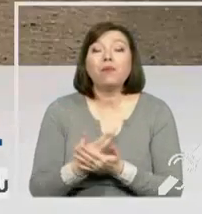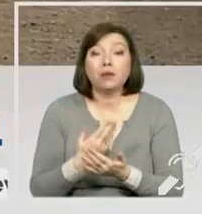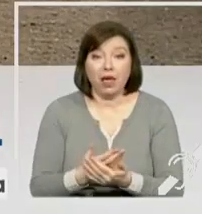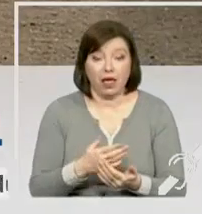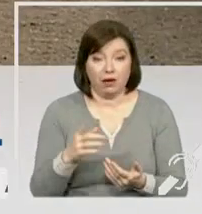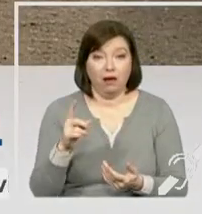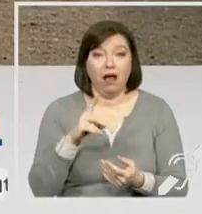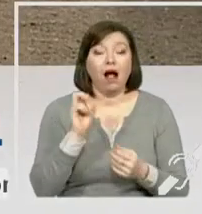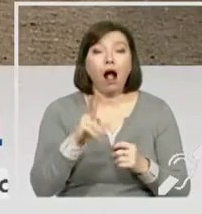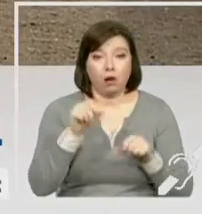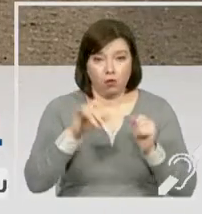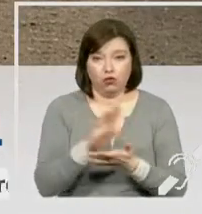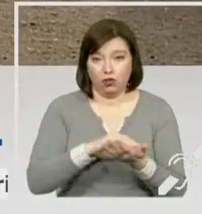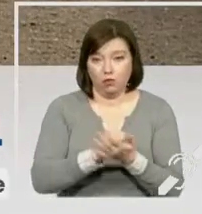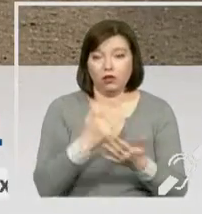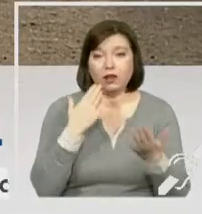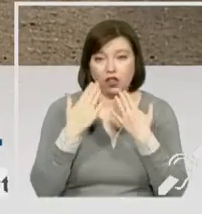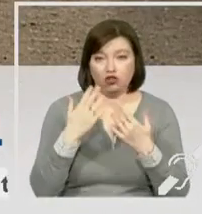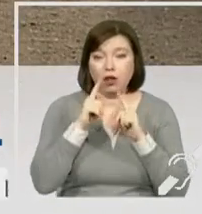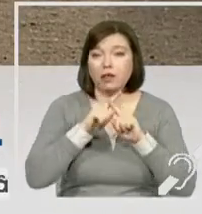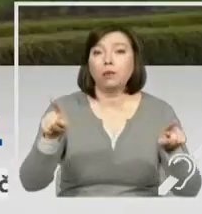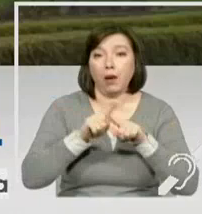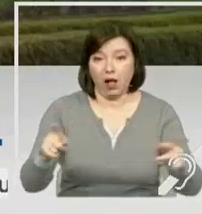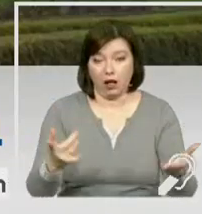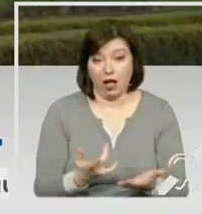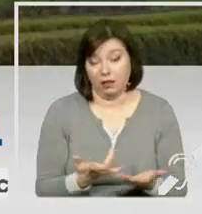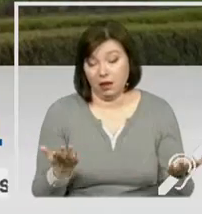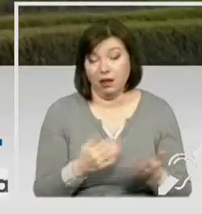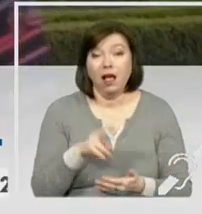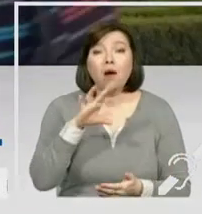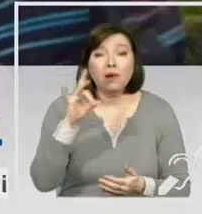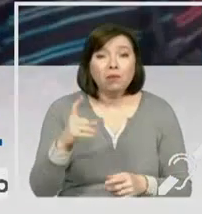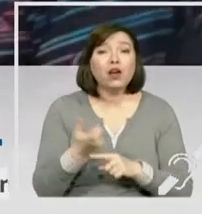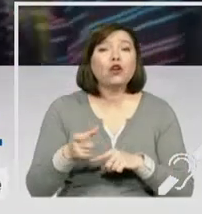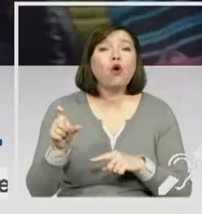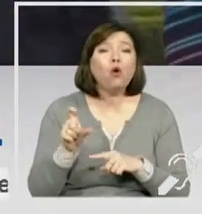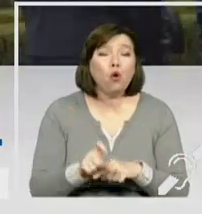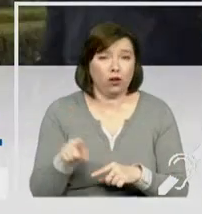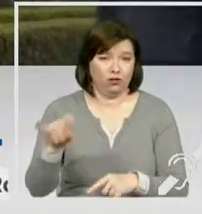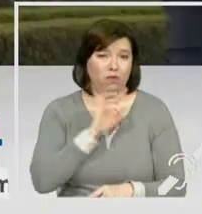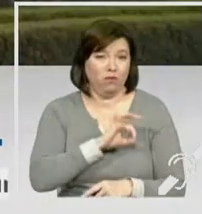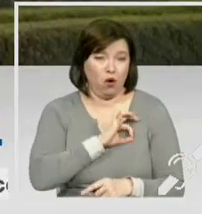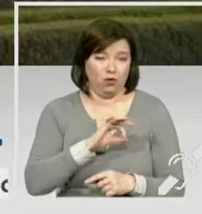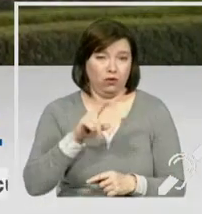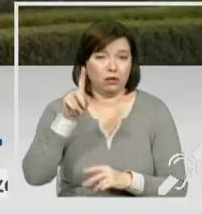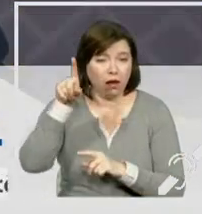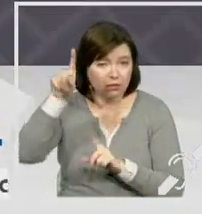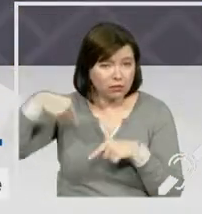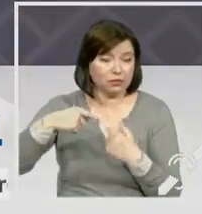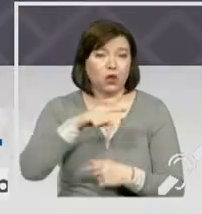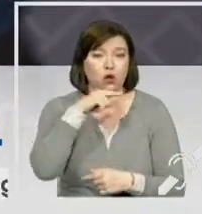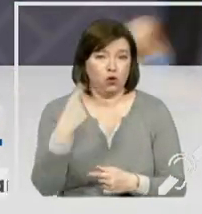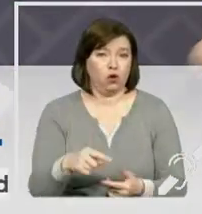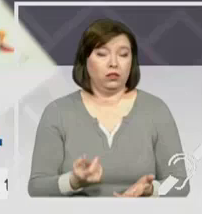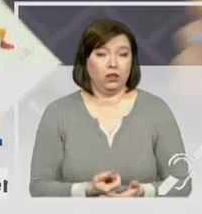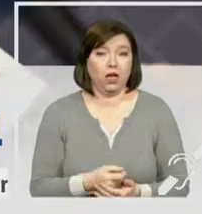reușit. Transnistria, malul stâng, e foarte bine integrat și beneficiază plenar de toate facilitățile pe care le oferă